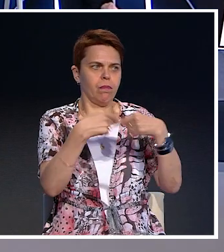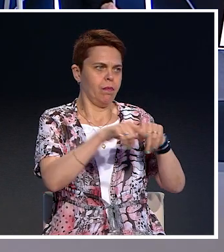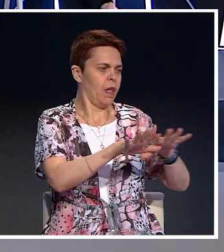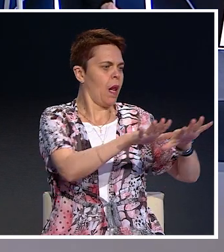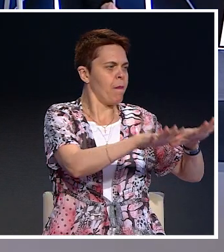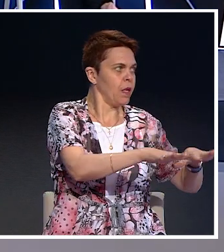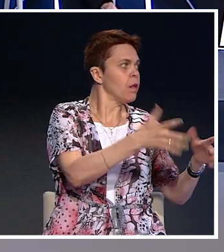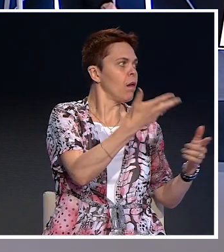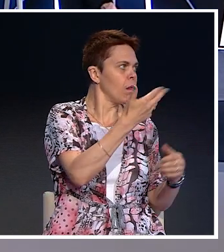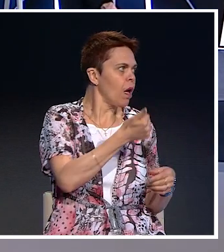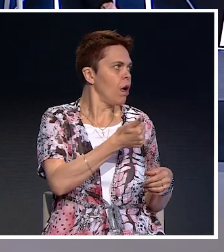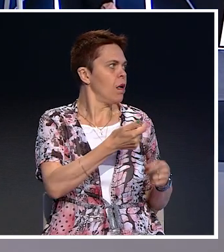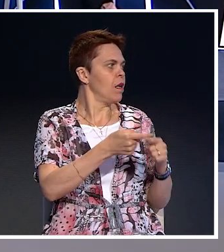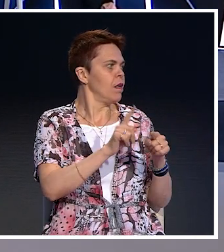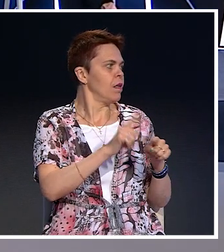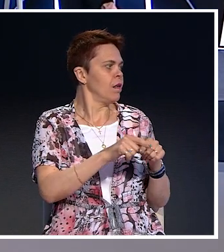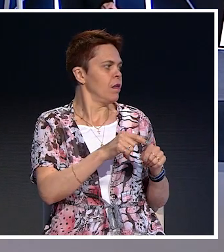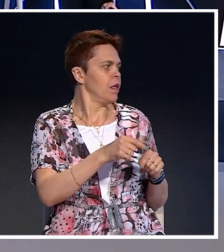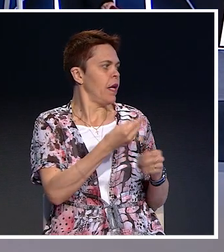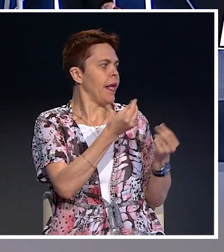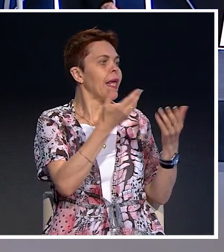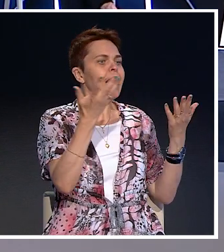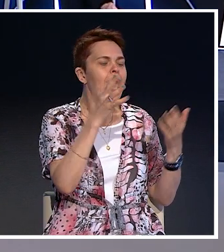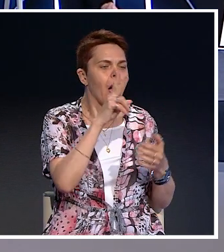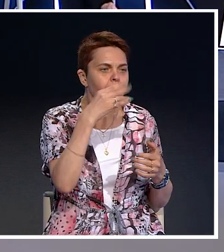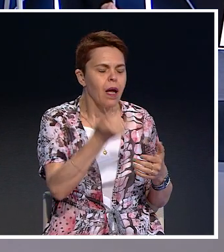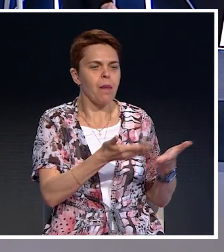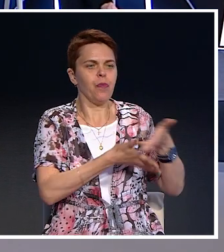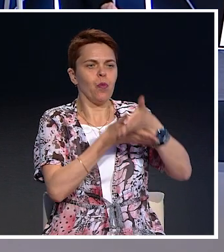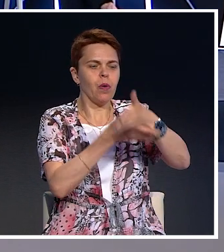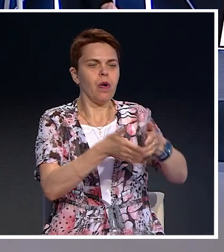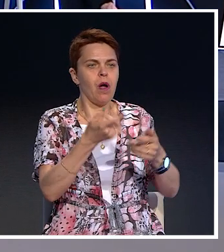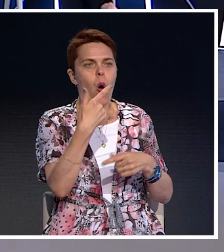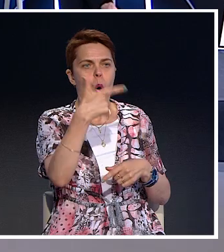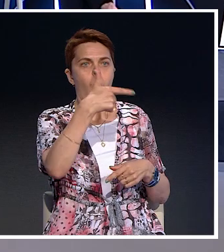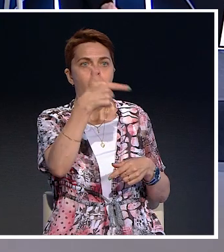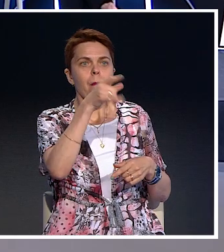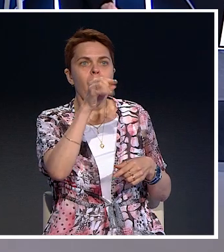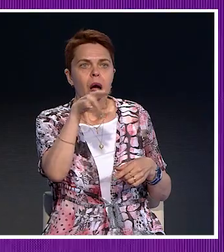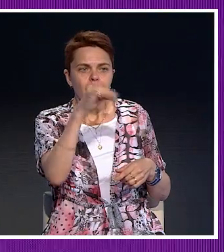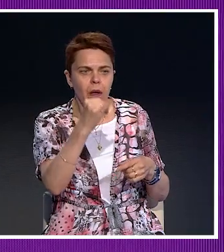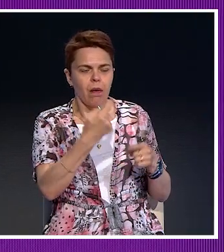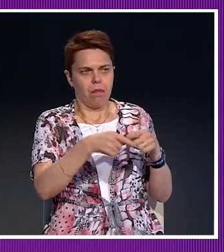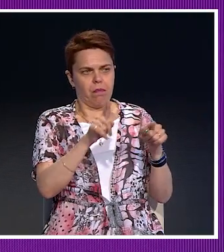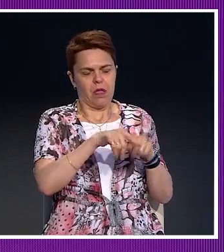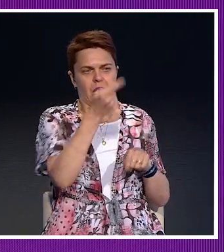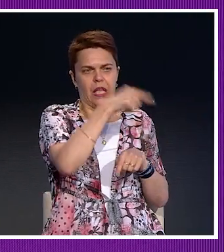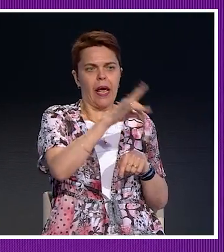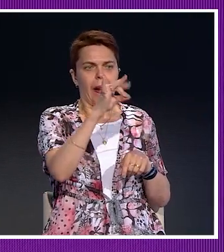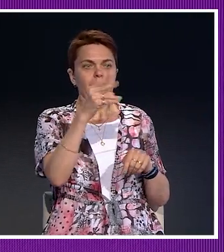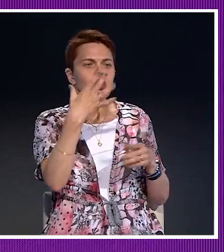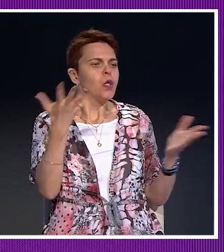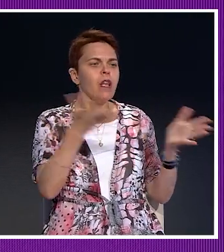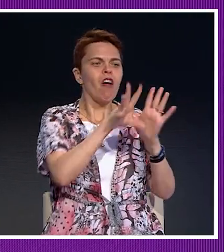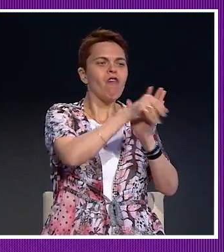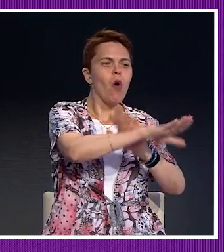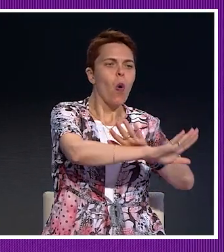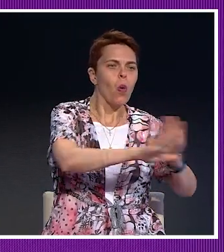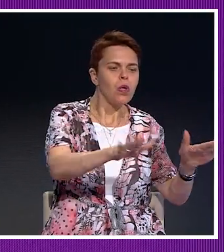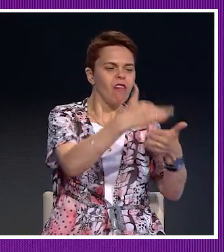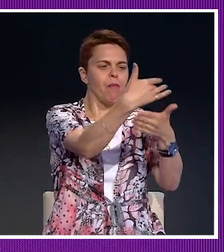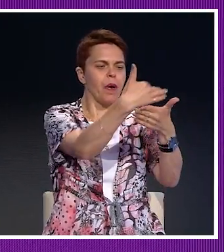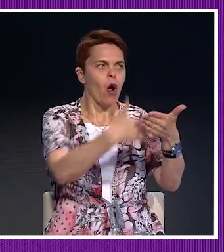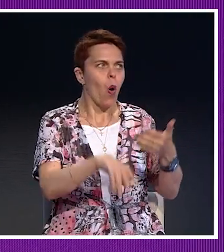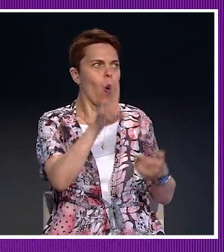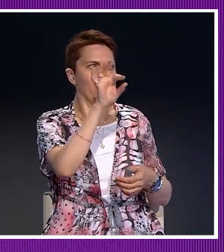на місцевих рівнях. Народний депутат – це фасилітатор, який допомагає громаді реалізувати ті речі, які не входили, скажімо, в